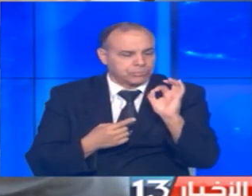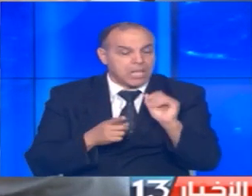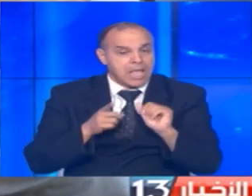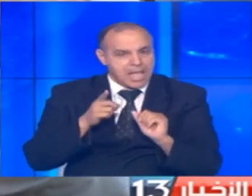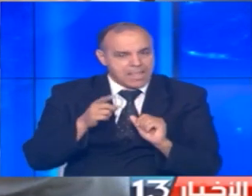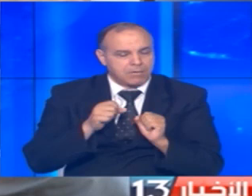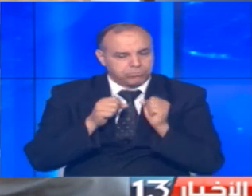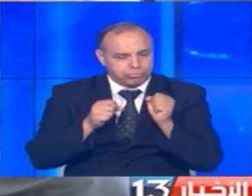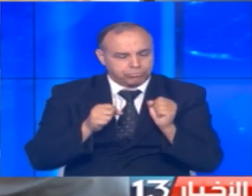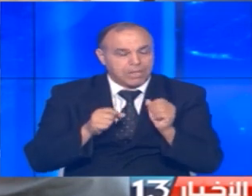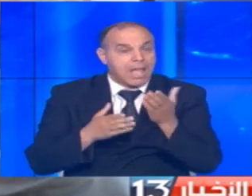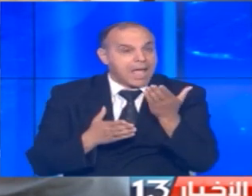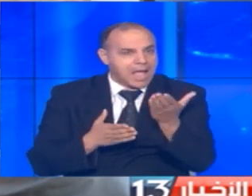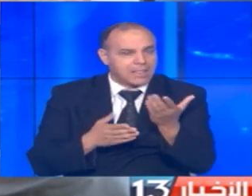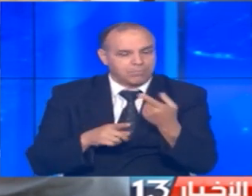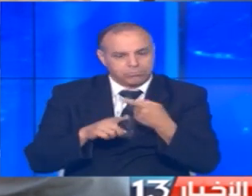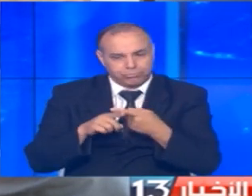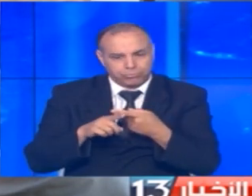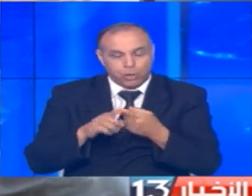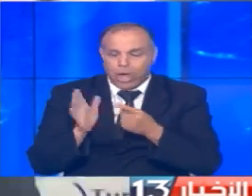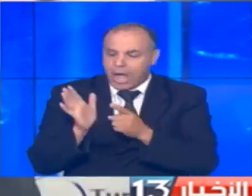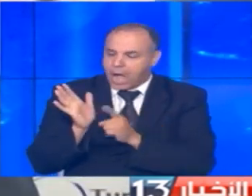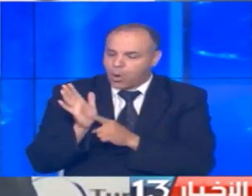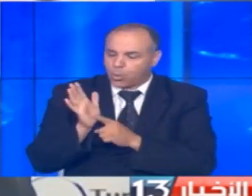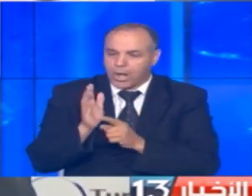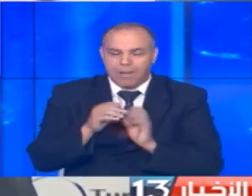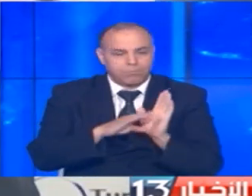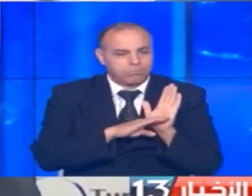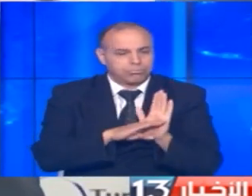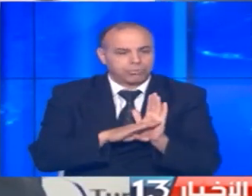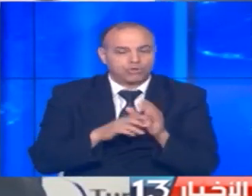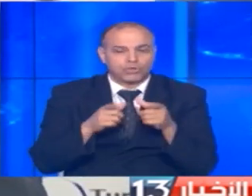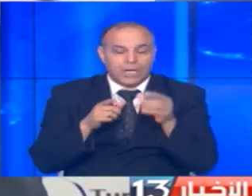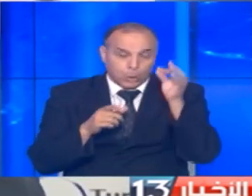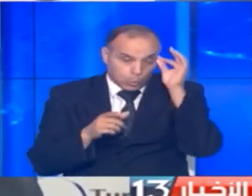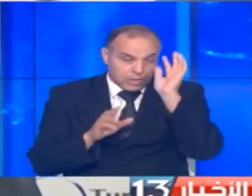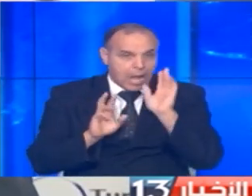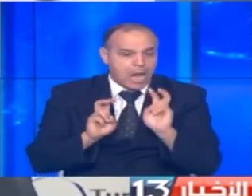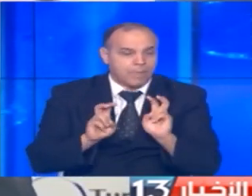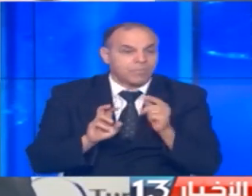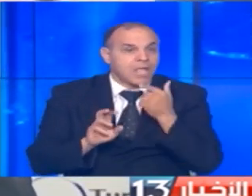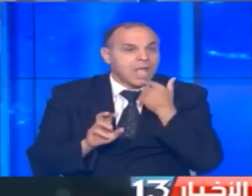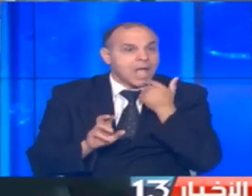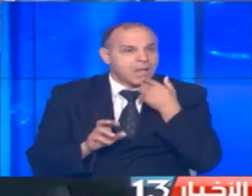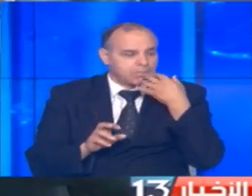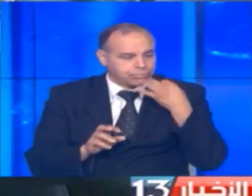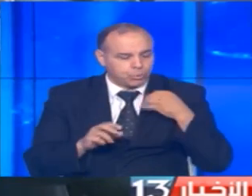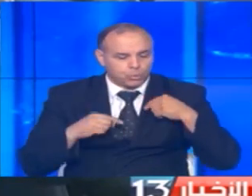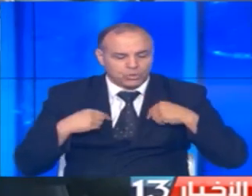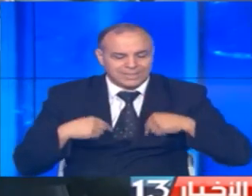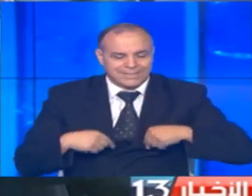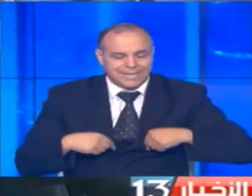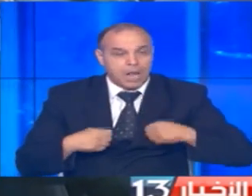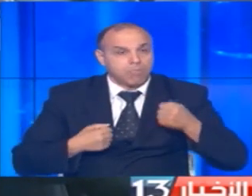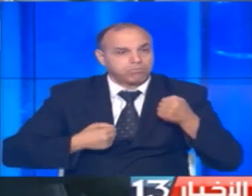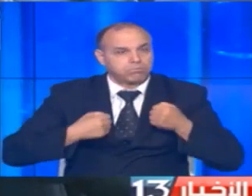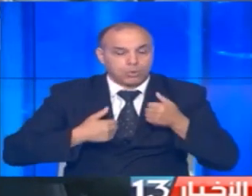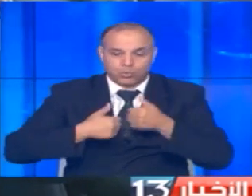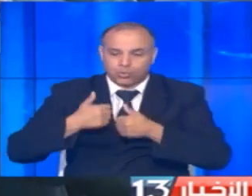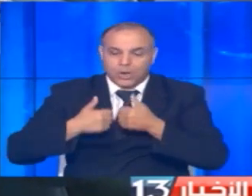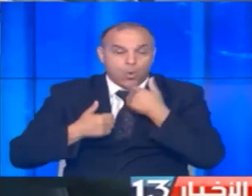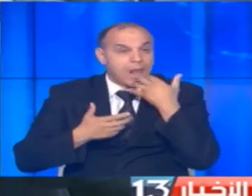أن الجهود تتجه لضمان أفضل الشروط من أجل الحفاظ على المؤسسة التونسية، مؤكدا التزام الحكومة برفع القدرة